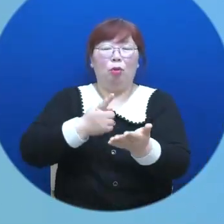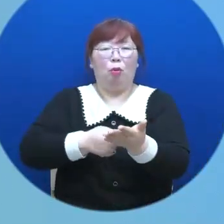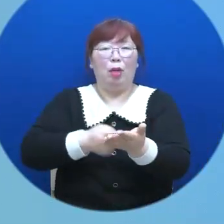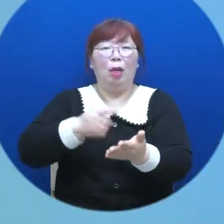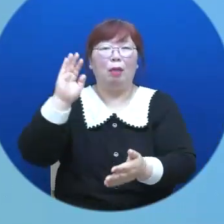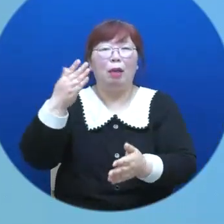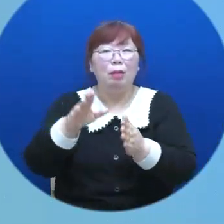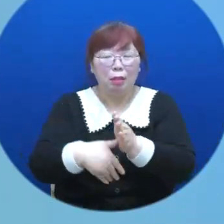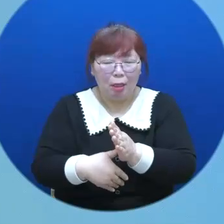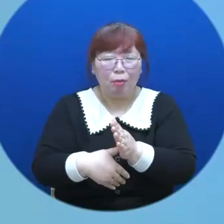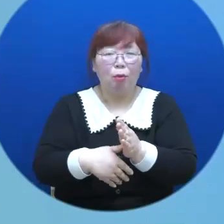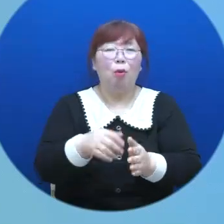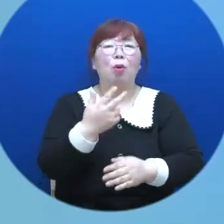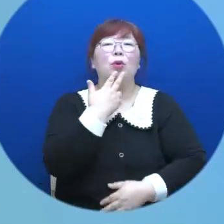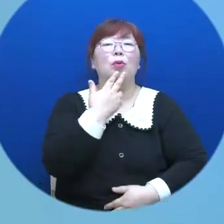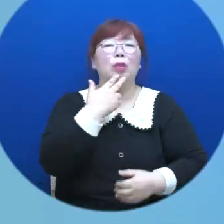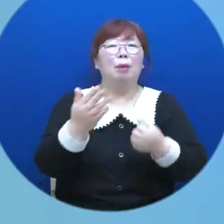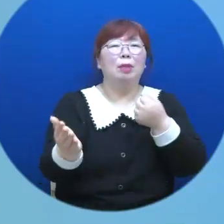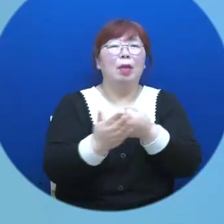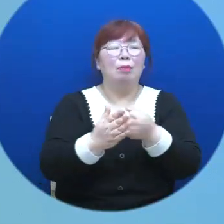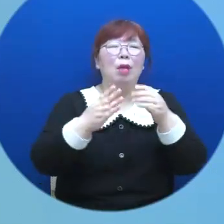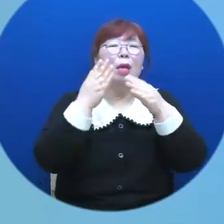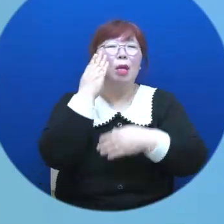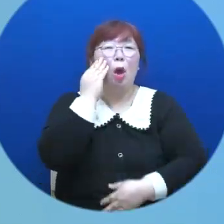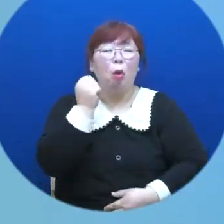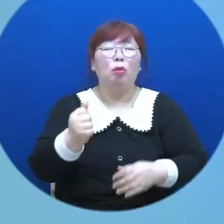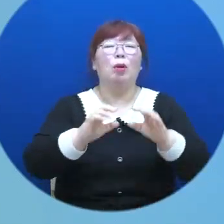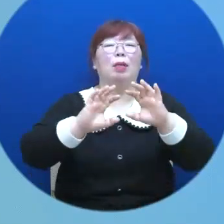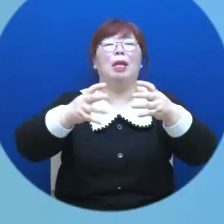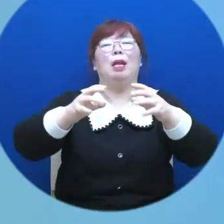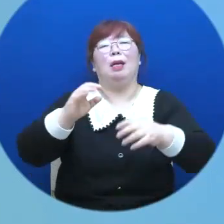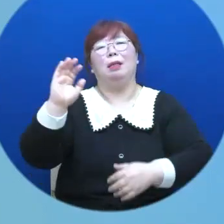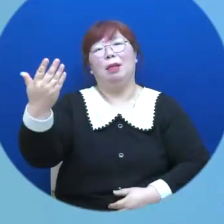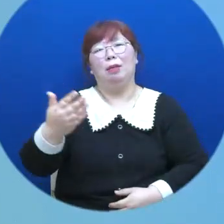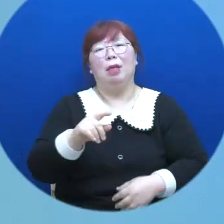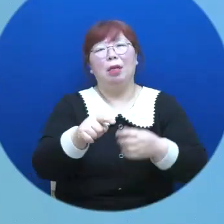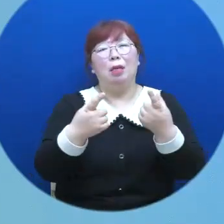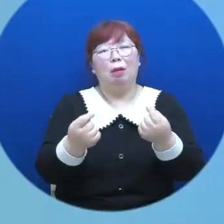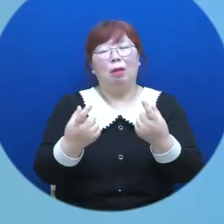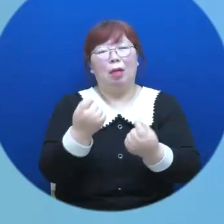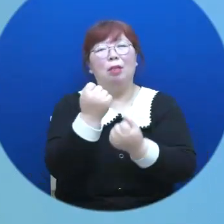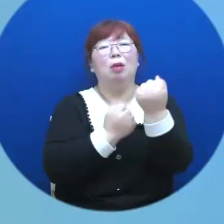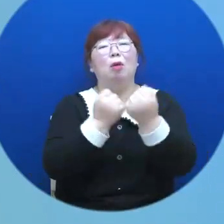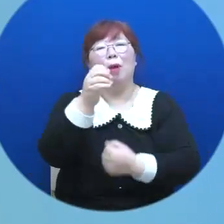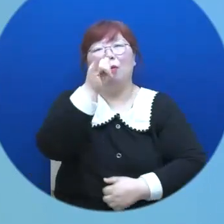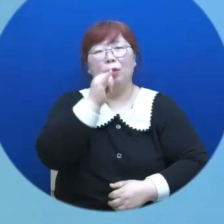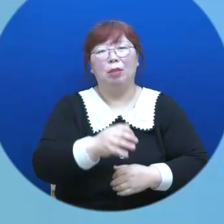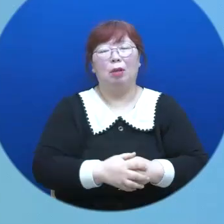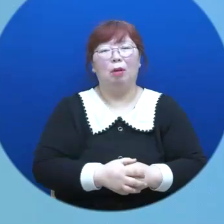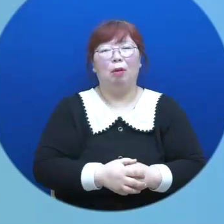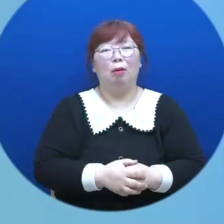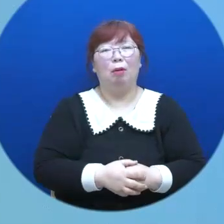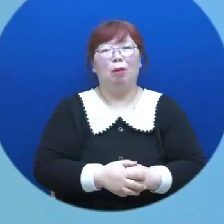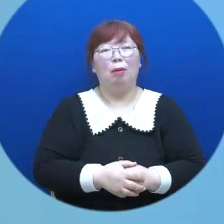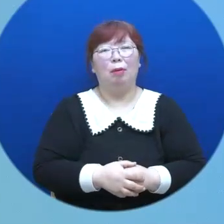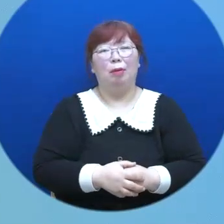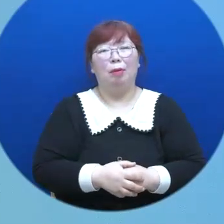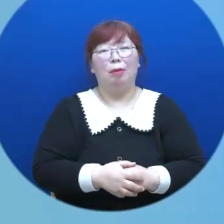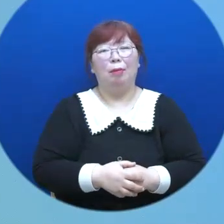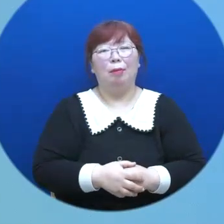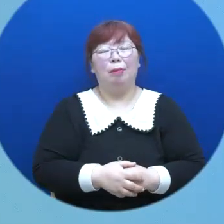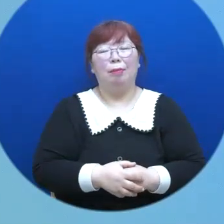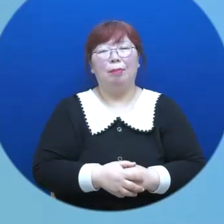애굽 나라가 형통한 나라가 되었더라. 성경은 그렇게 기록하고 있잖아요. 무엇을 우리에게 말씀합니까?